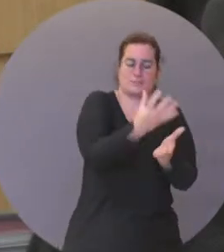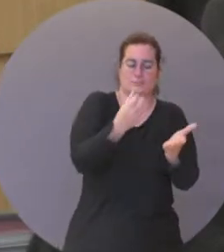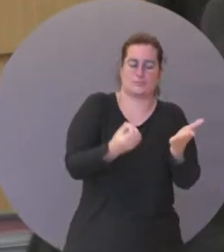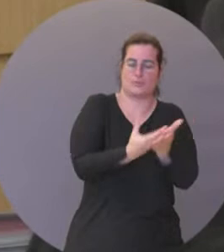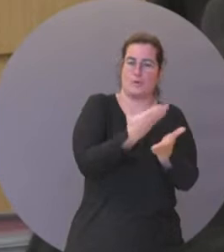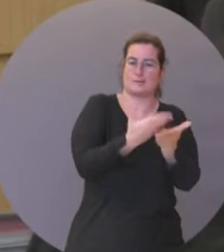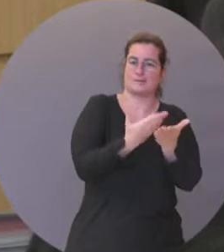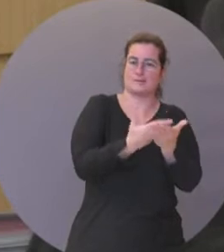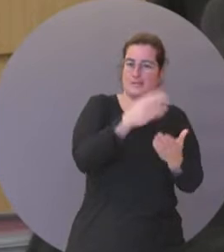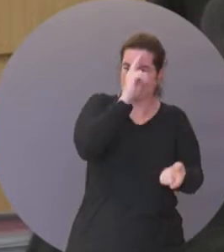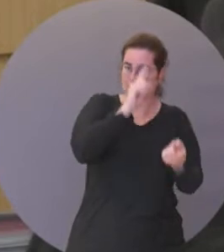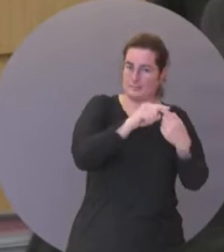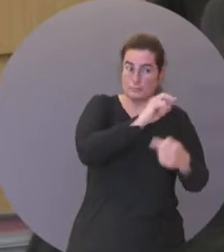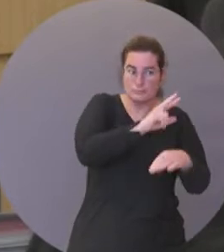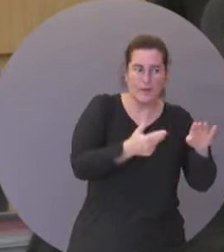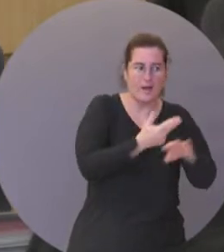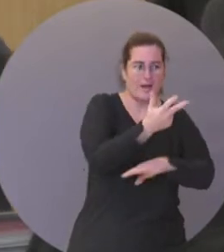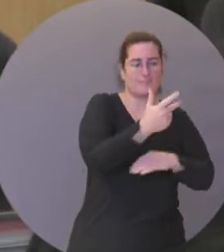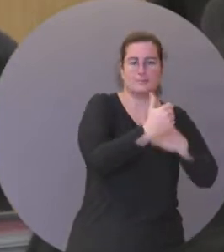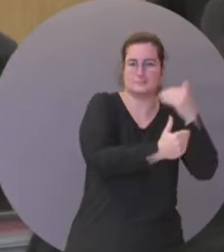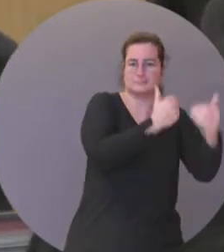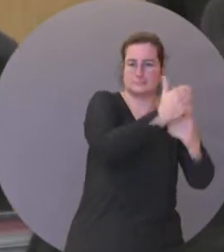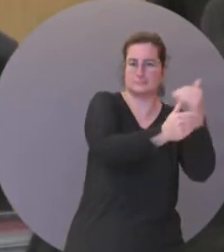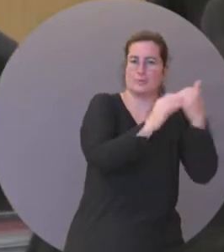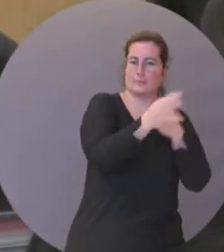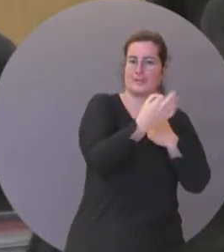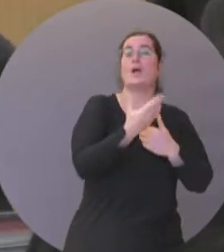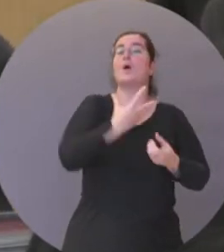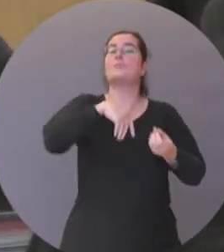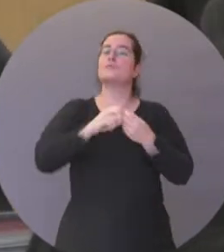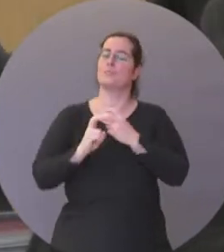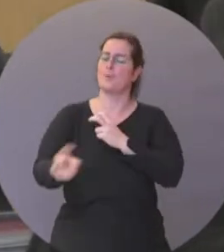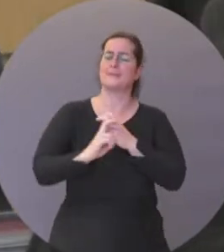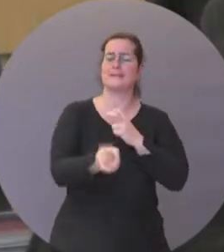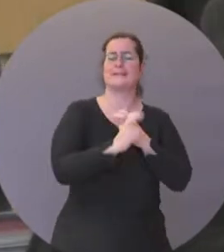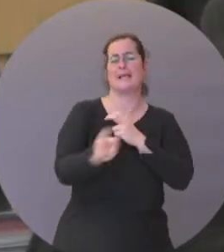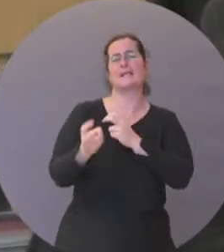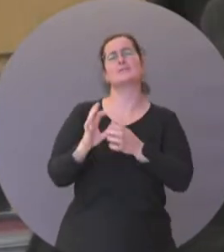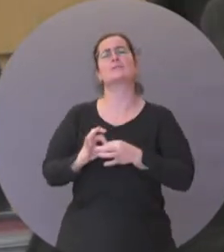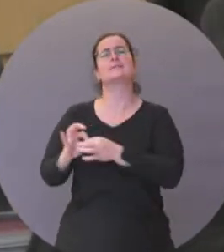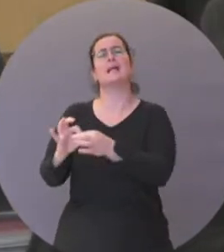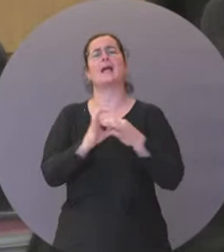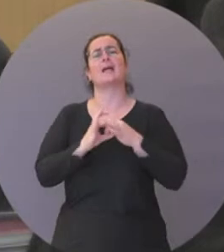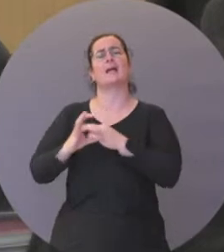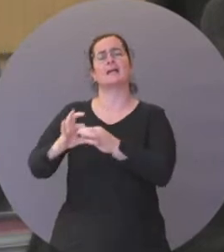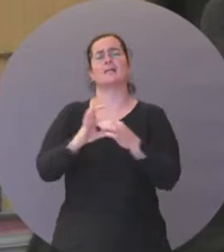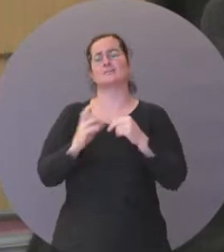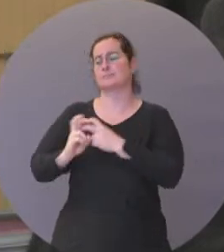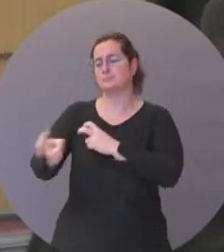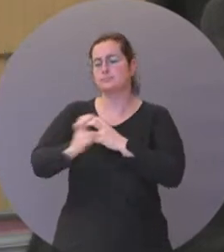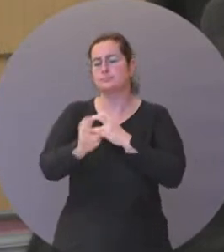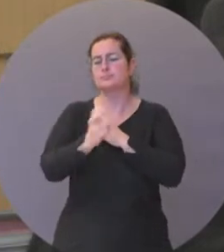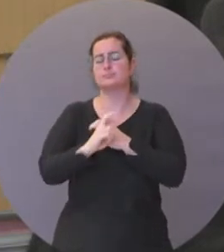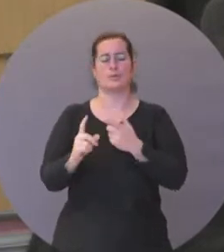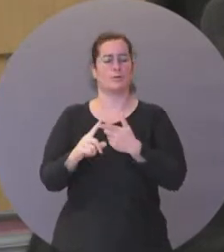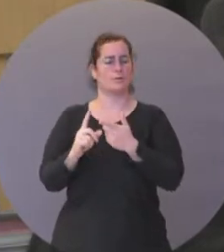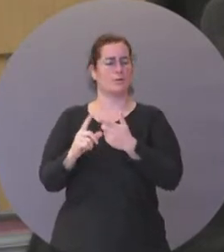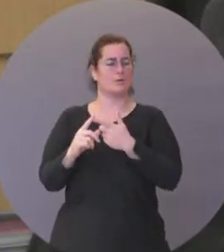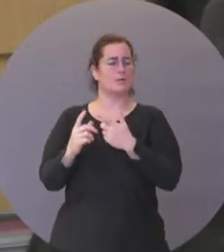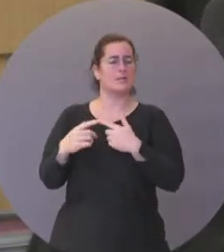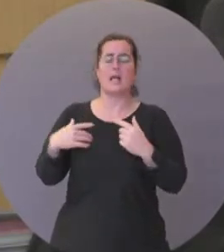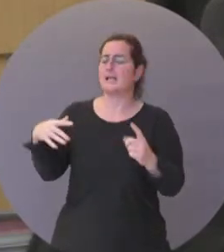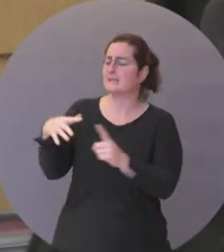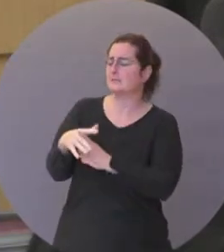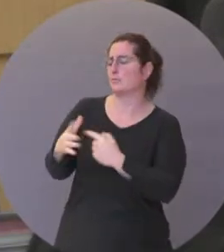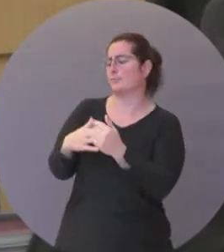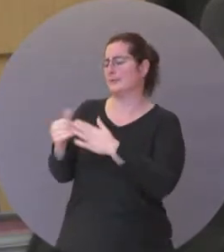structurés une offre de mobilité solidaire sur l'ensemble du territoire développé une filière d'insertion vers les métiers de l'autonomie